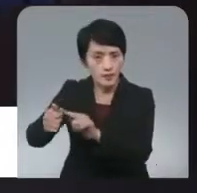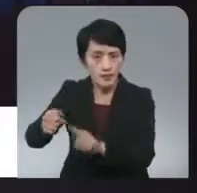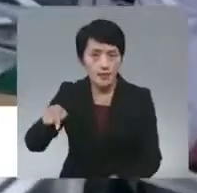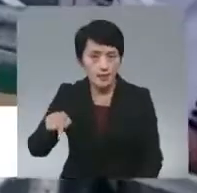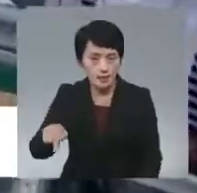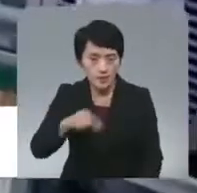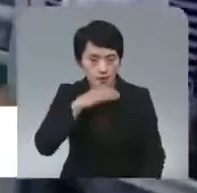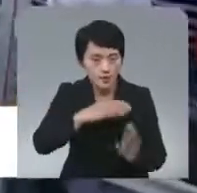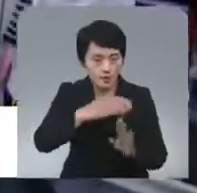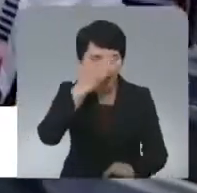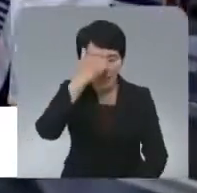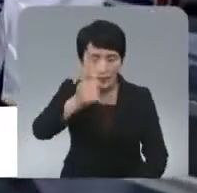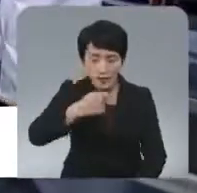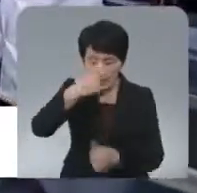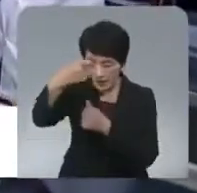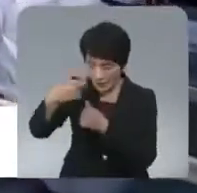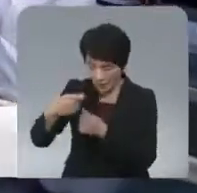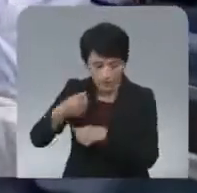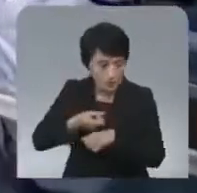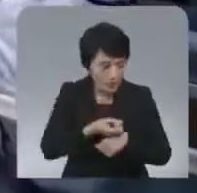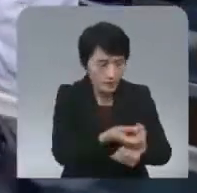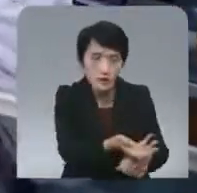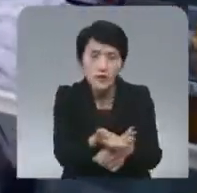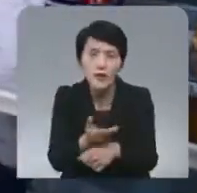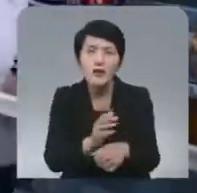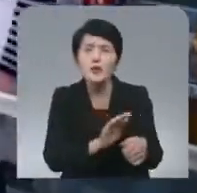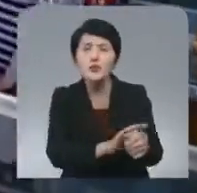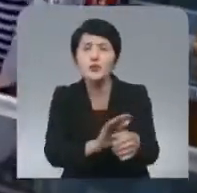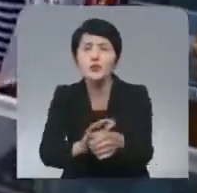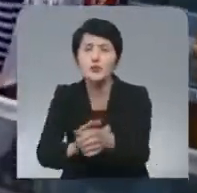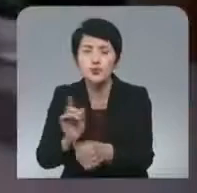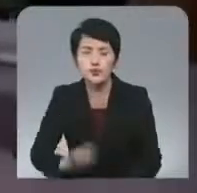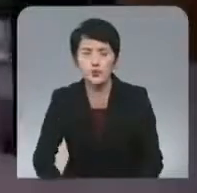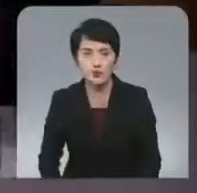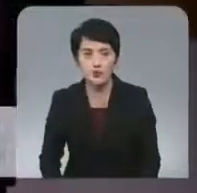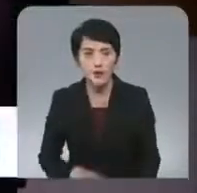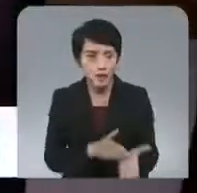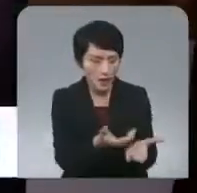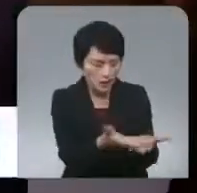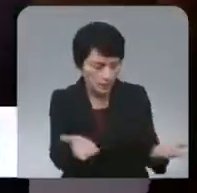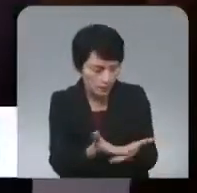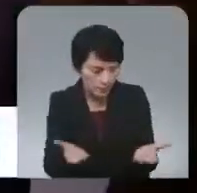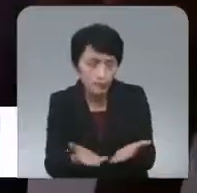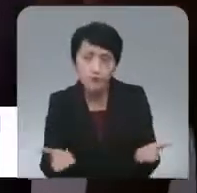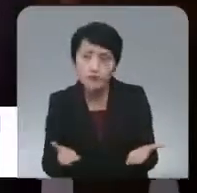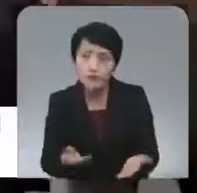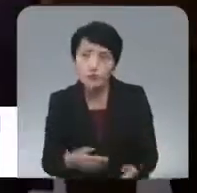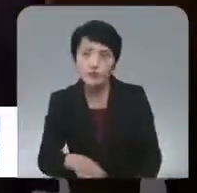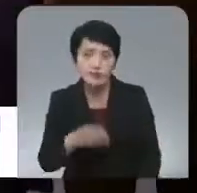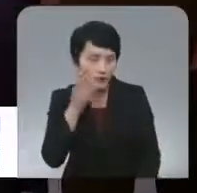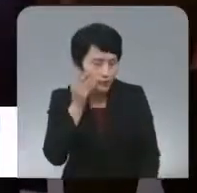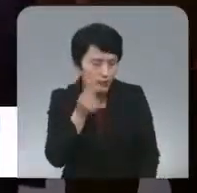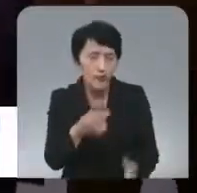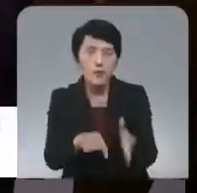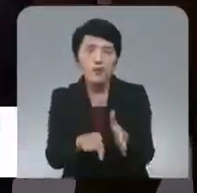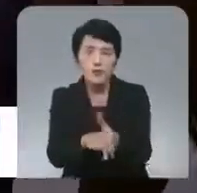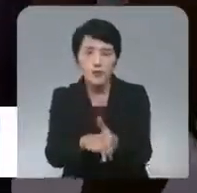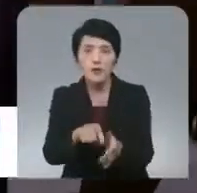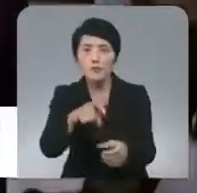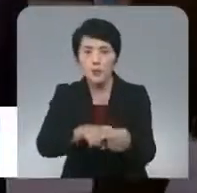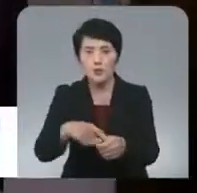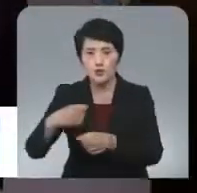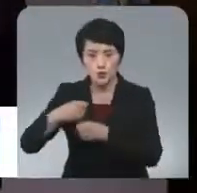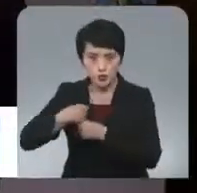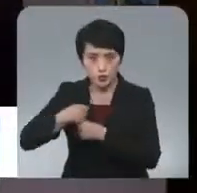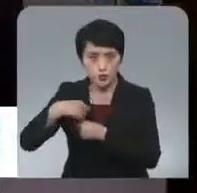员会政治局紧急协商会议，在讨论防疫对策时指出，目前新冠医药品流通不到位，命